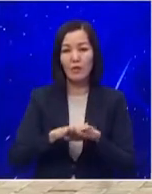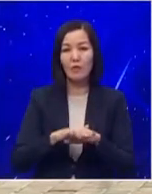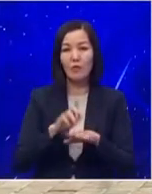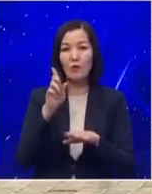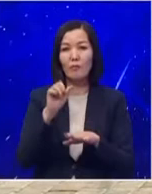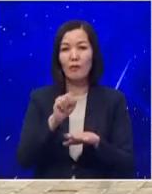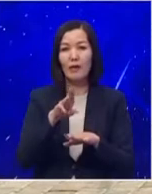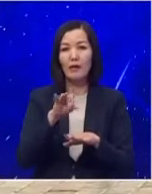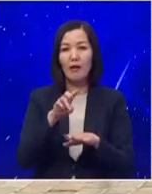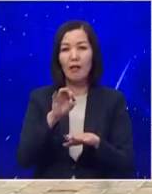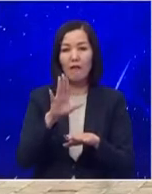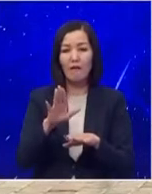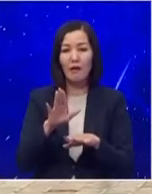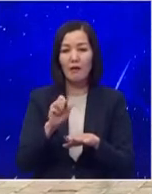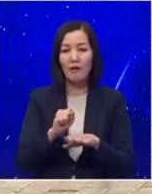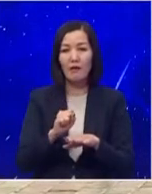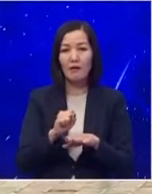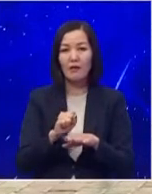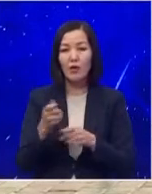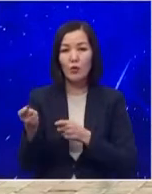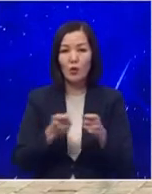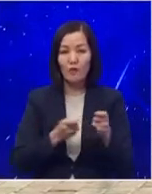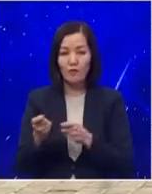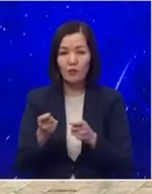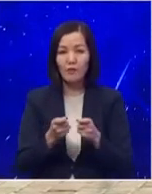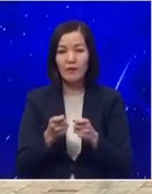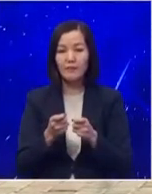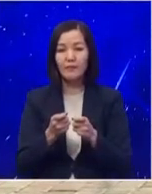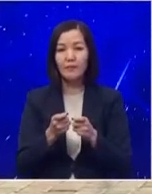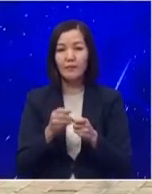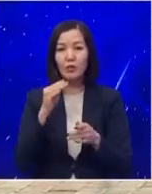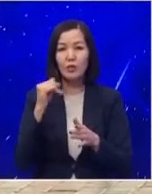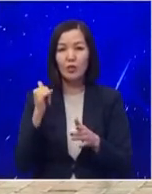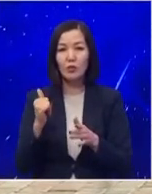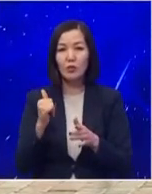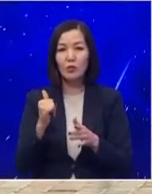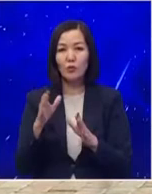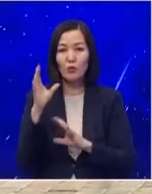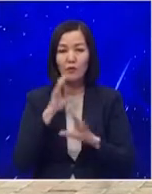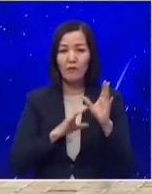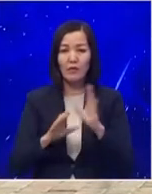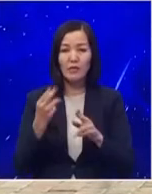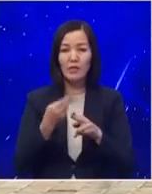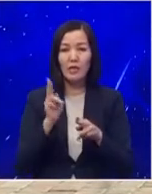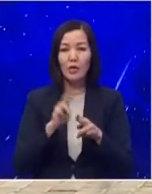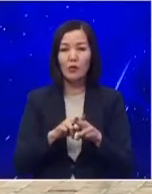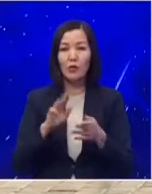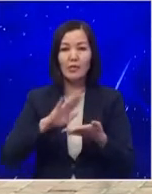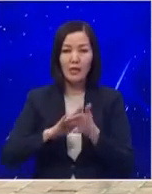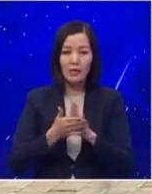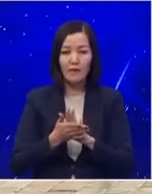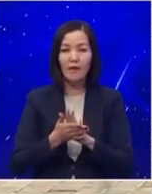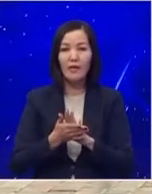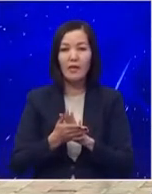аманды горбацевич у и руководство жетысу и сковал университ так который согласовали